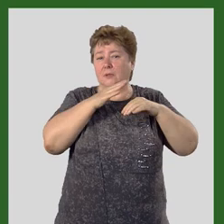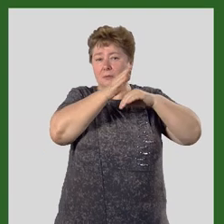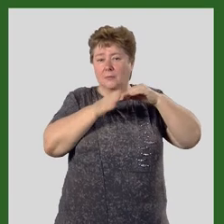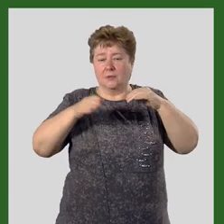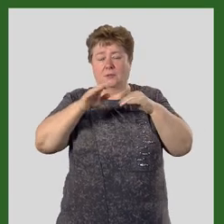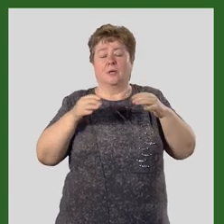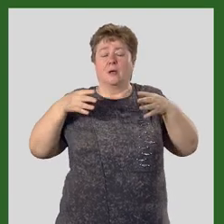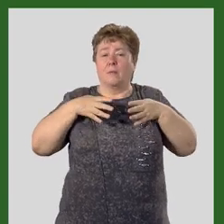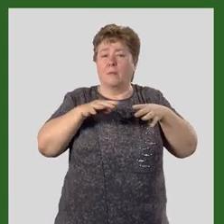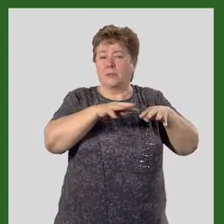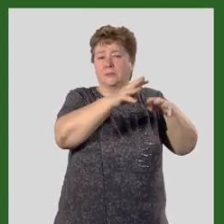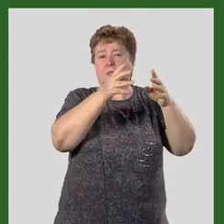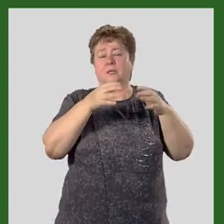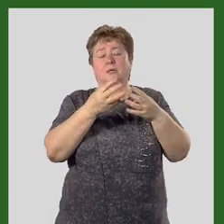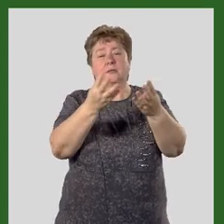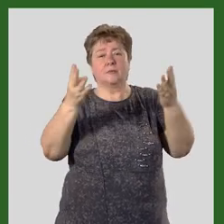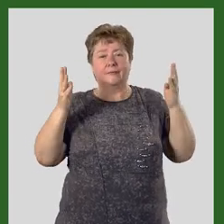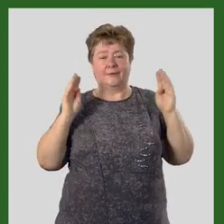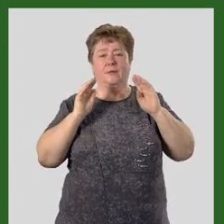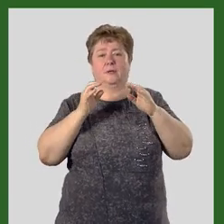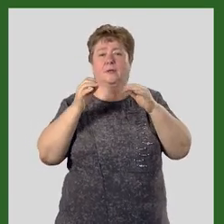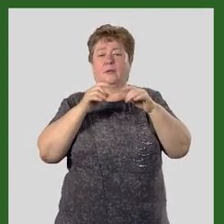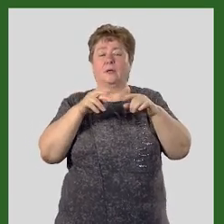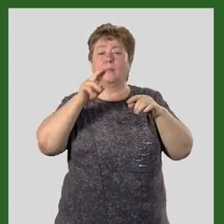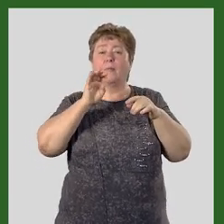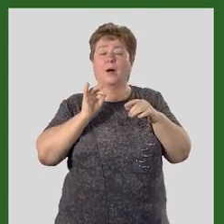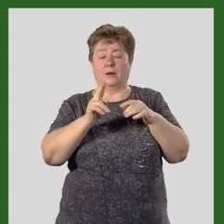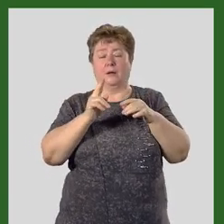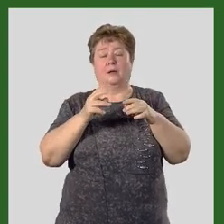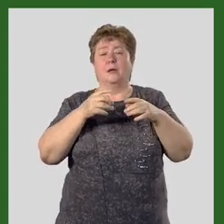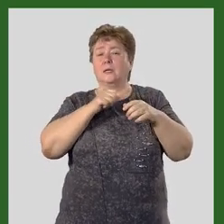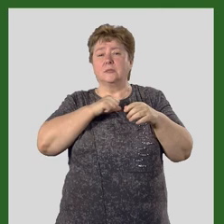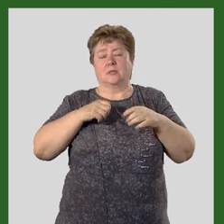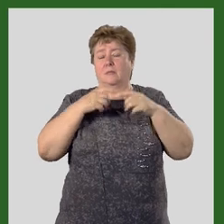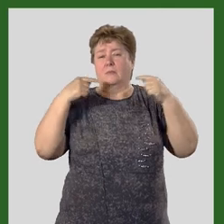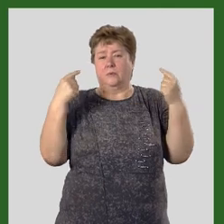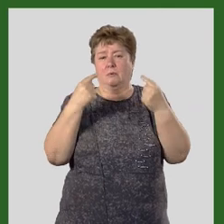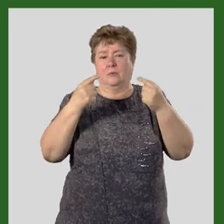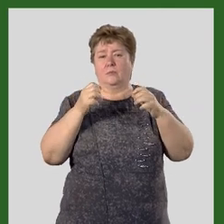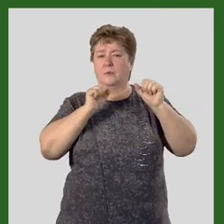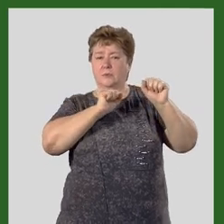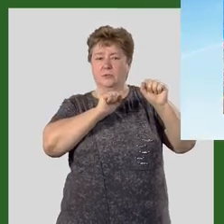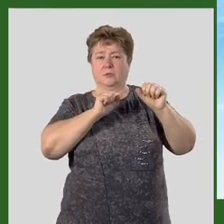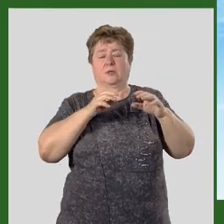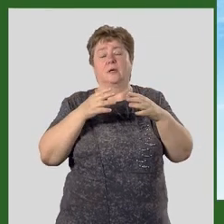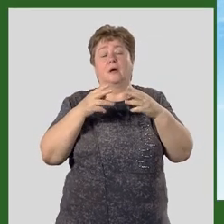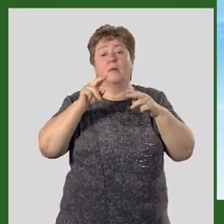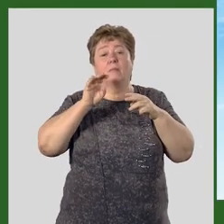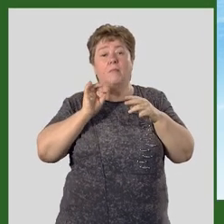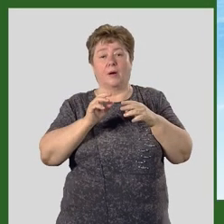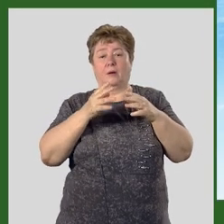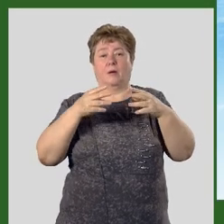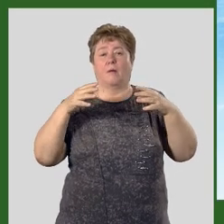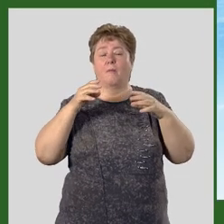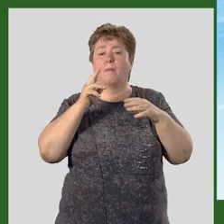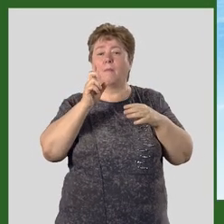и морские заповедники и парки. Самый обширный охраняемый морской парк